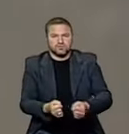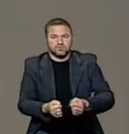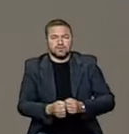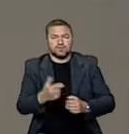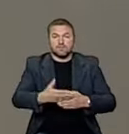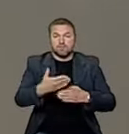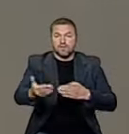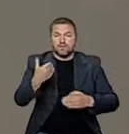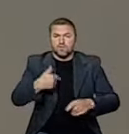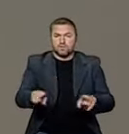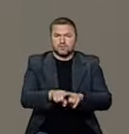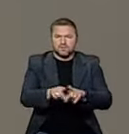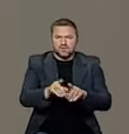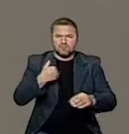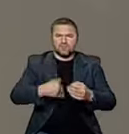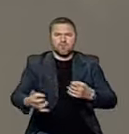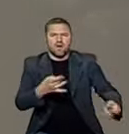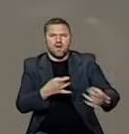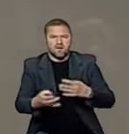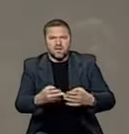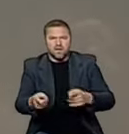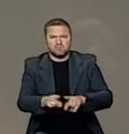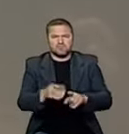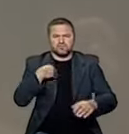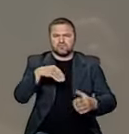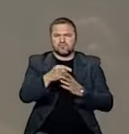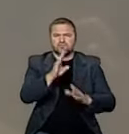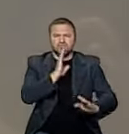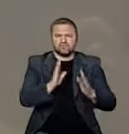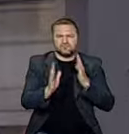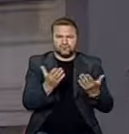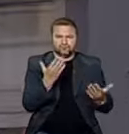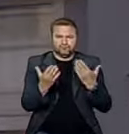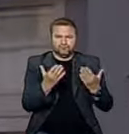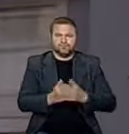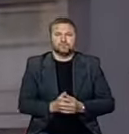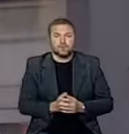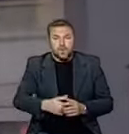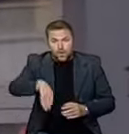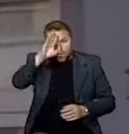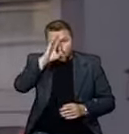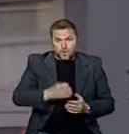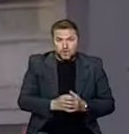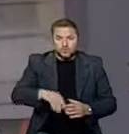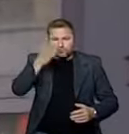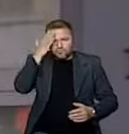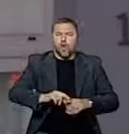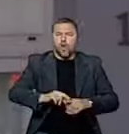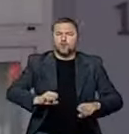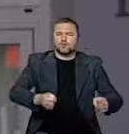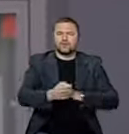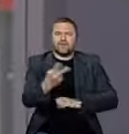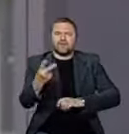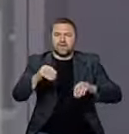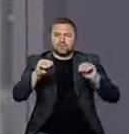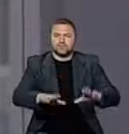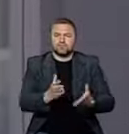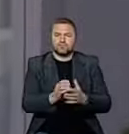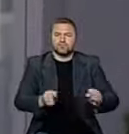Tam dalej też było, tam jakieś gry były, ale to też coś było podejrzane tam. Łódzki magistrat już wie o działaniach tych dwóch